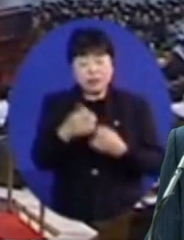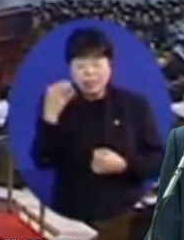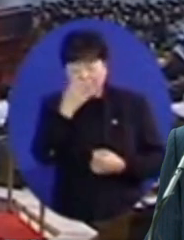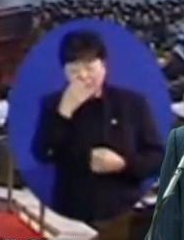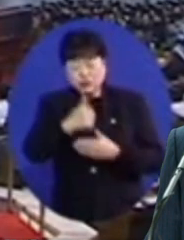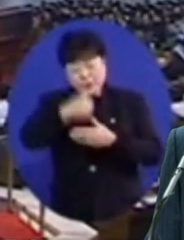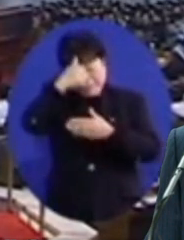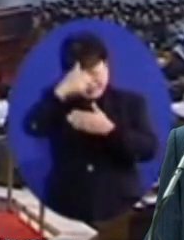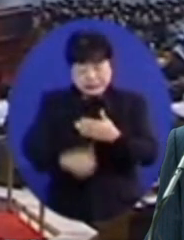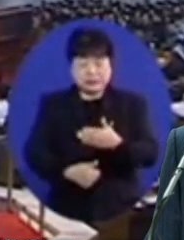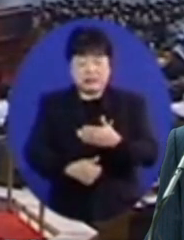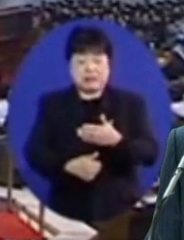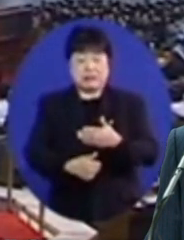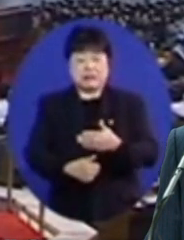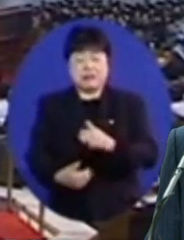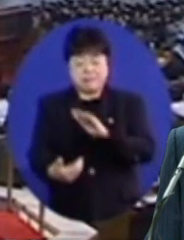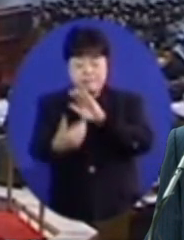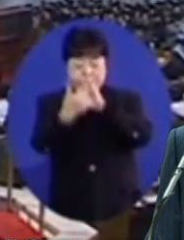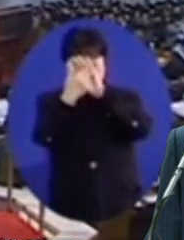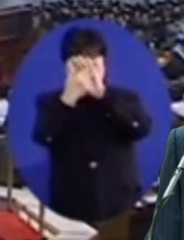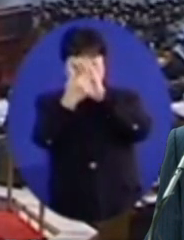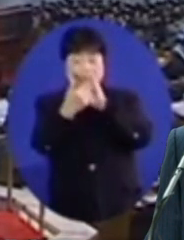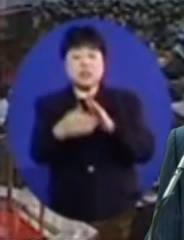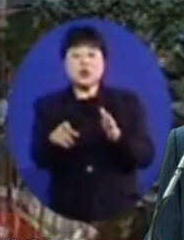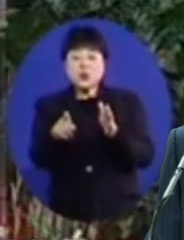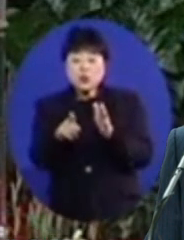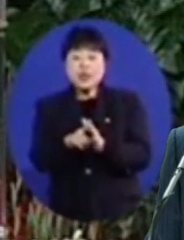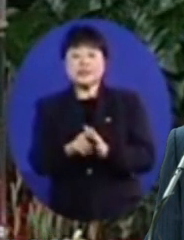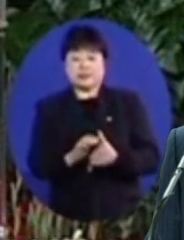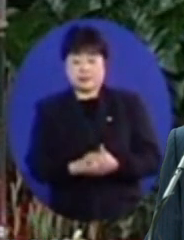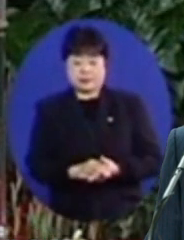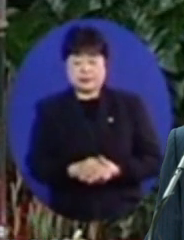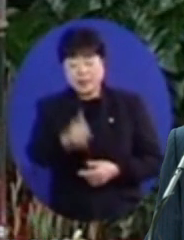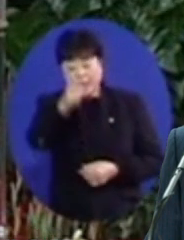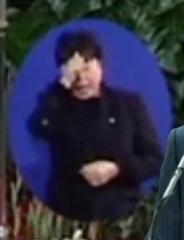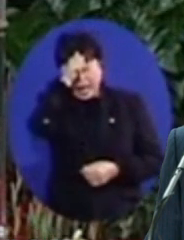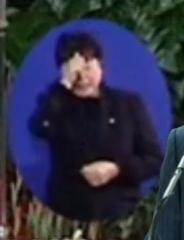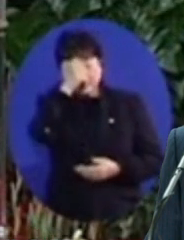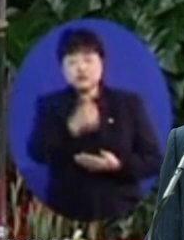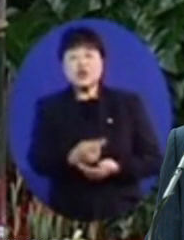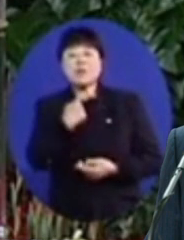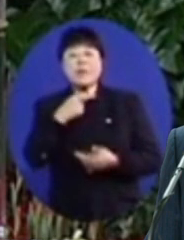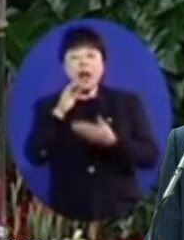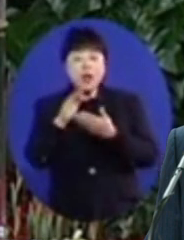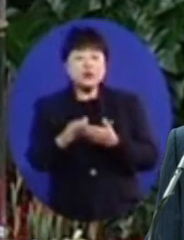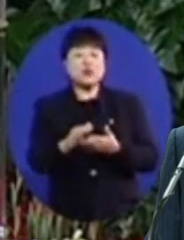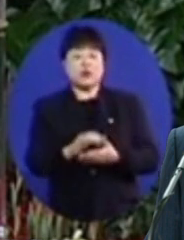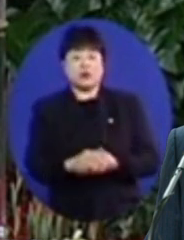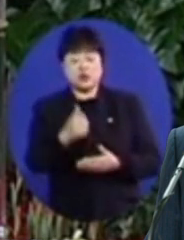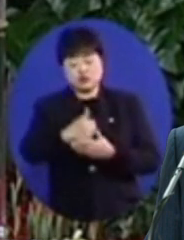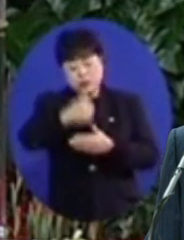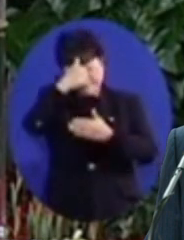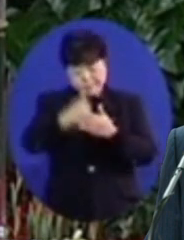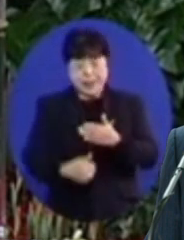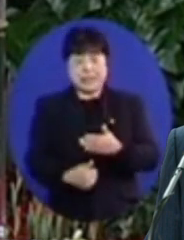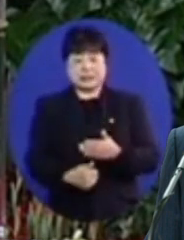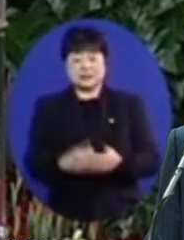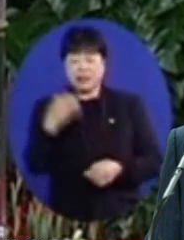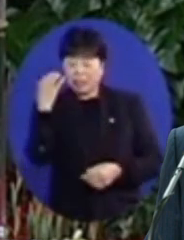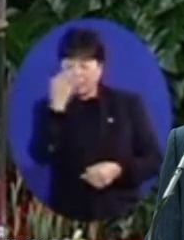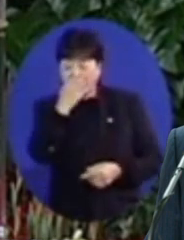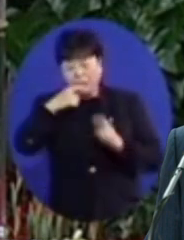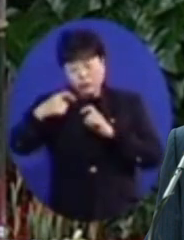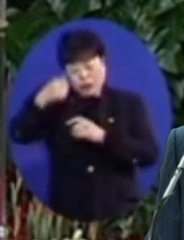타락한 것을 즉 보호하여 주신 것입니다 특별히 아담의 범죄 이유 타락한 세상에서 성적인